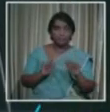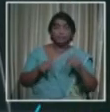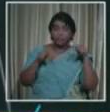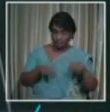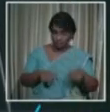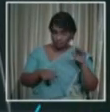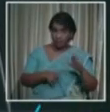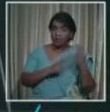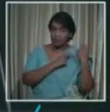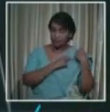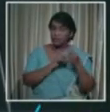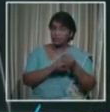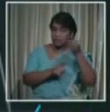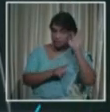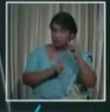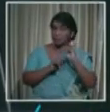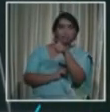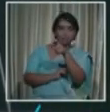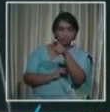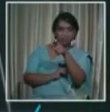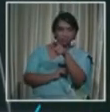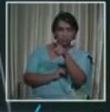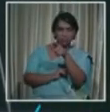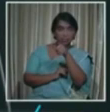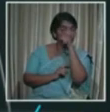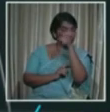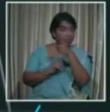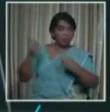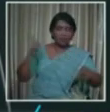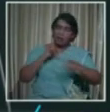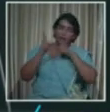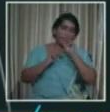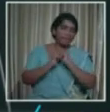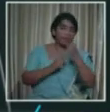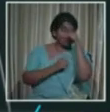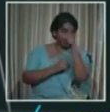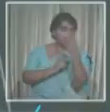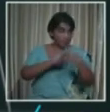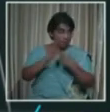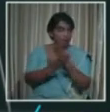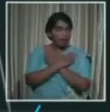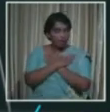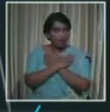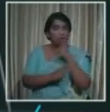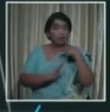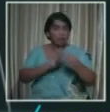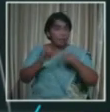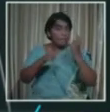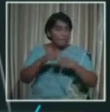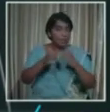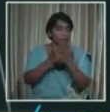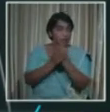තිබුණා වගකීතු ජනාධිපතිවරයාට අගමැතිවරයාට ඔබතුමාට. ඔබතුමාට මේ කවුරු බයිලා ගැහුවත් වැඩක් නැහැ. ඔබතුමා රටට ආදරේ නා. රටේ ප්‍රශ්න විසඳන්න